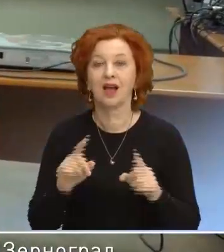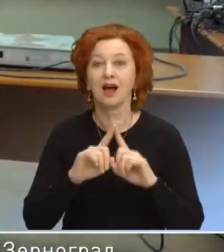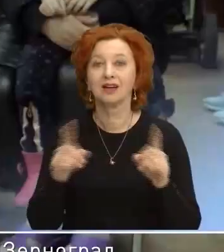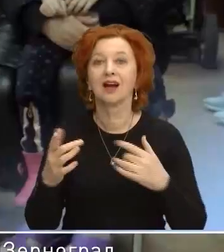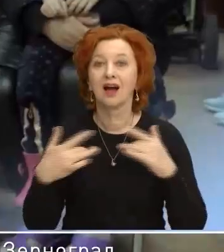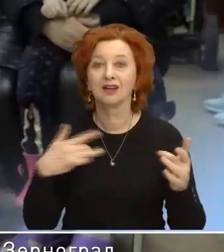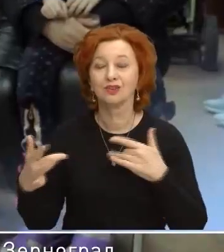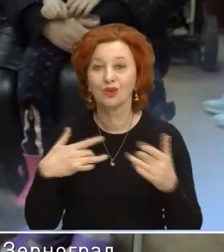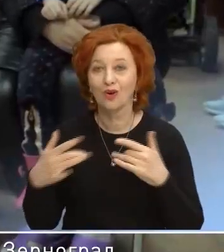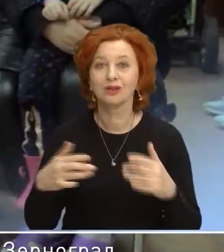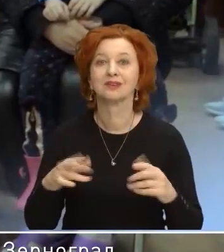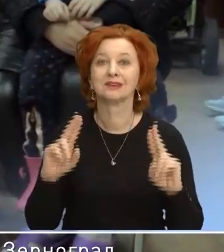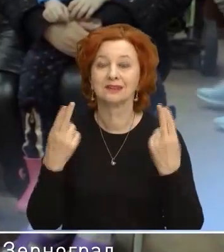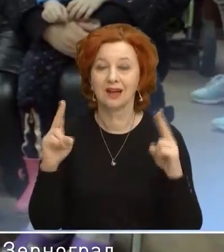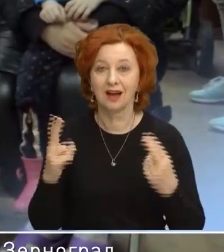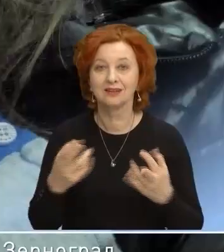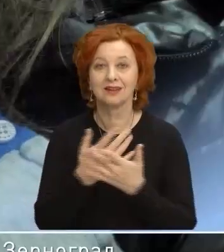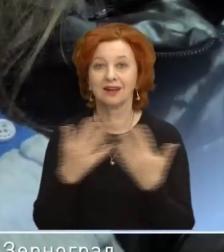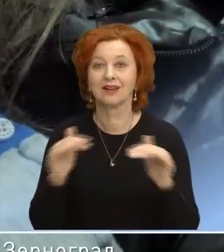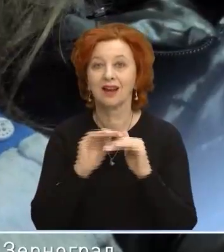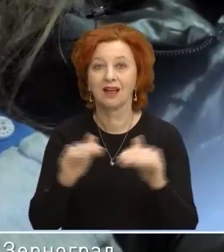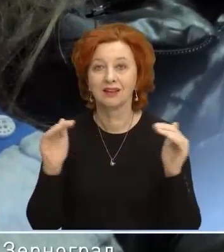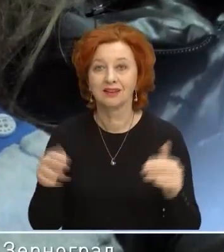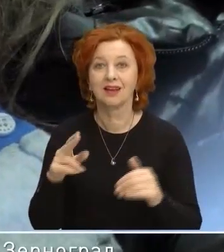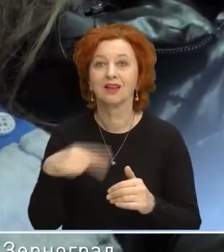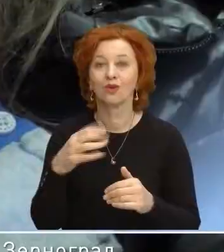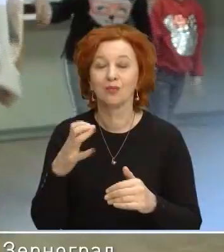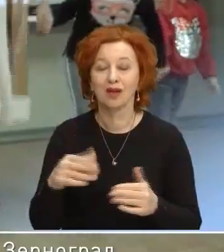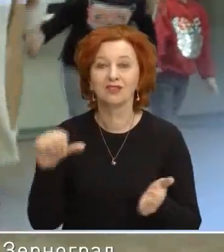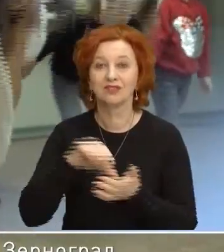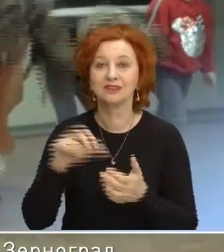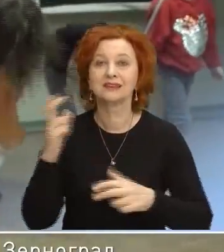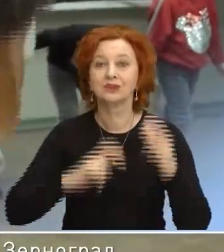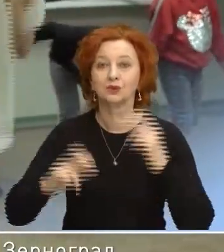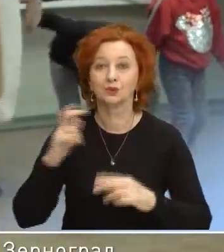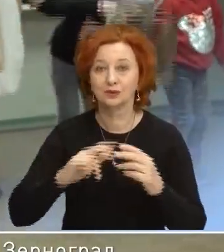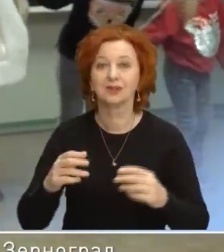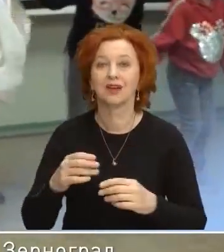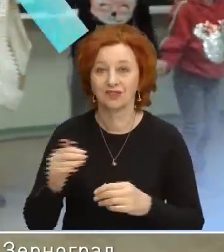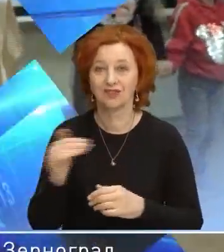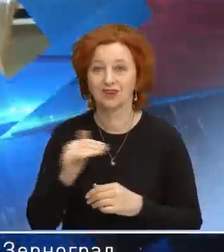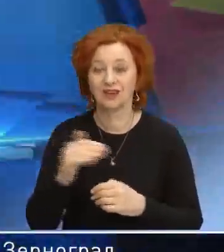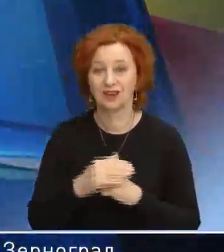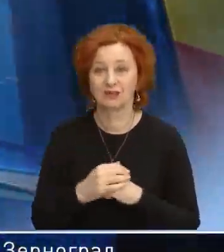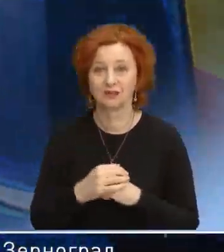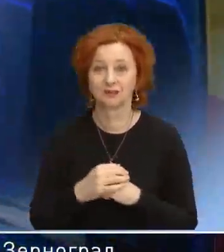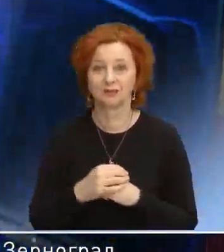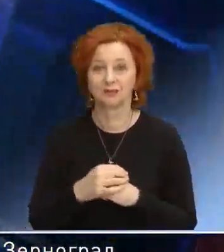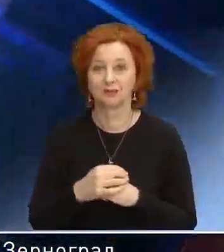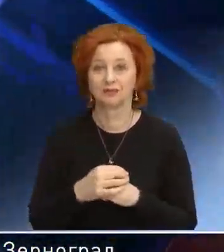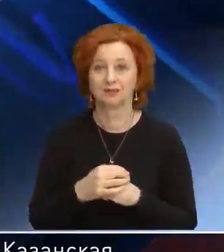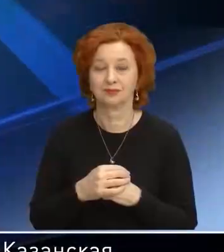Актерское мастерство, танцы и угощения. Для детей Донбасса выступили студенты Ростовского-на-Дону филиала ВГИК.